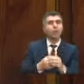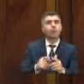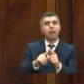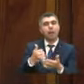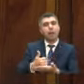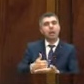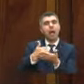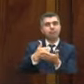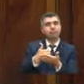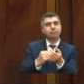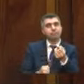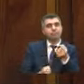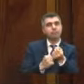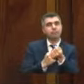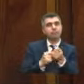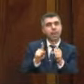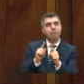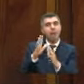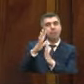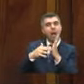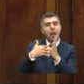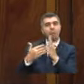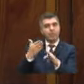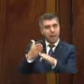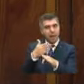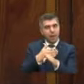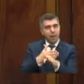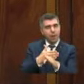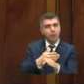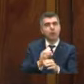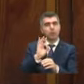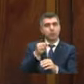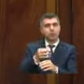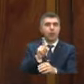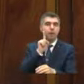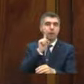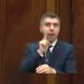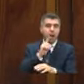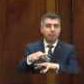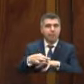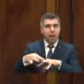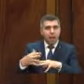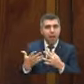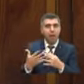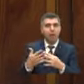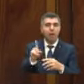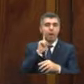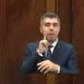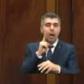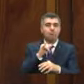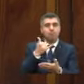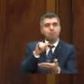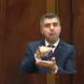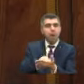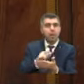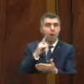جميع الفئات التي كانت البرامج ديالها بدات قبل مجيء هذه الحكومه، دعم الارامل، دعم النساء المطلقات، الأمهات المعوزات، الكفيلات،